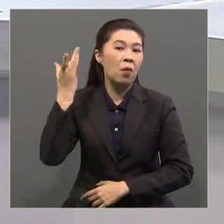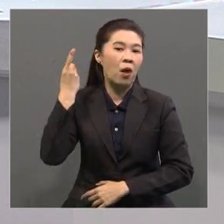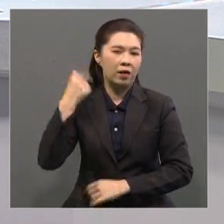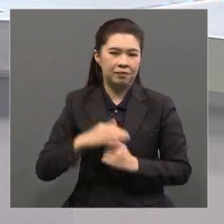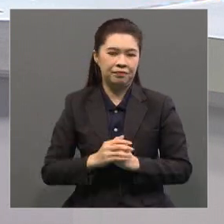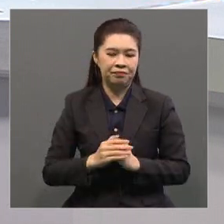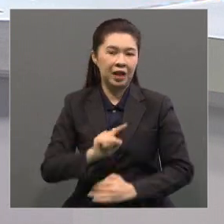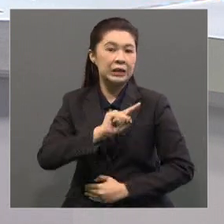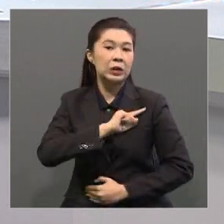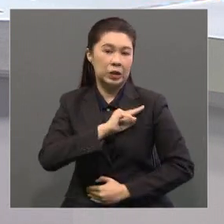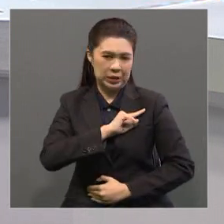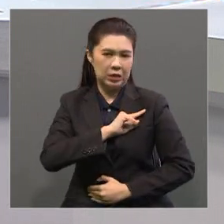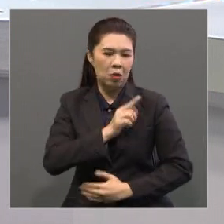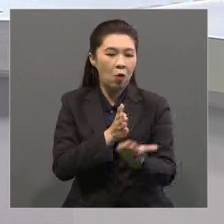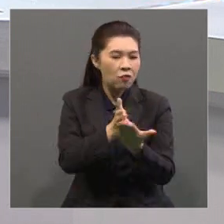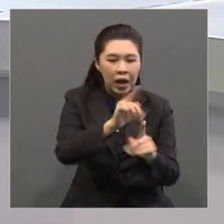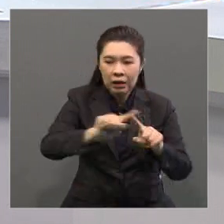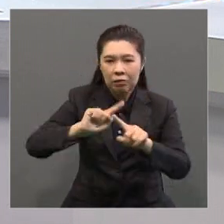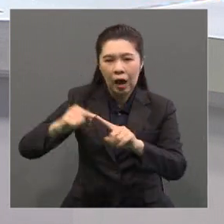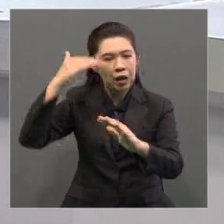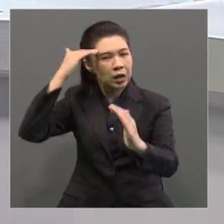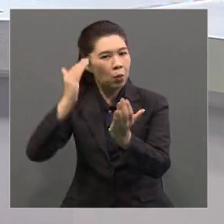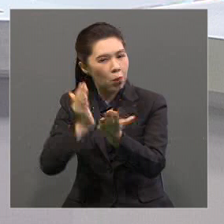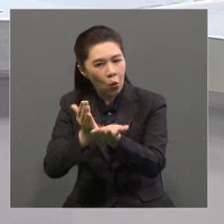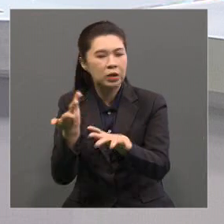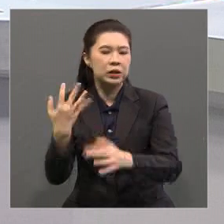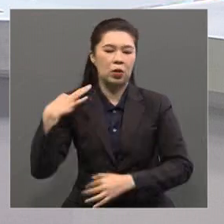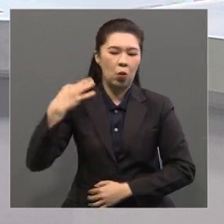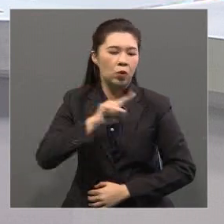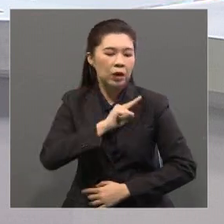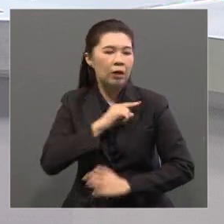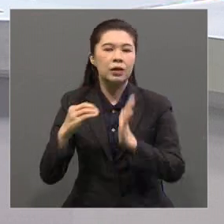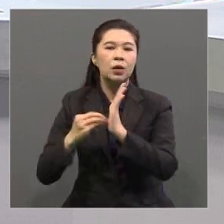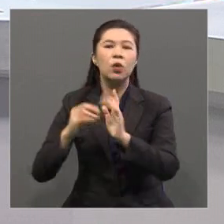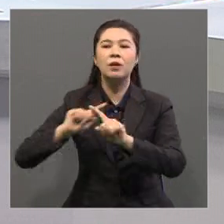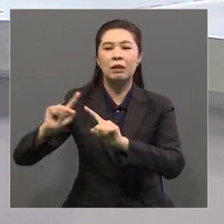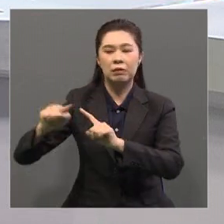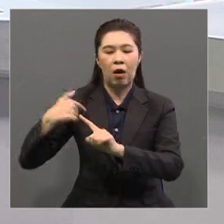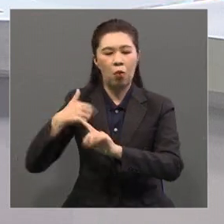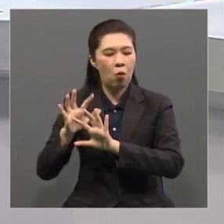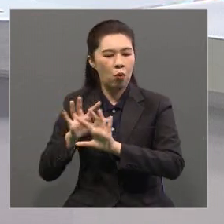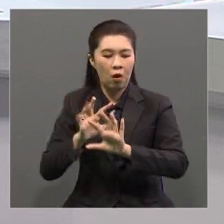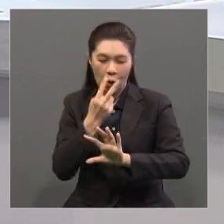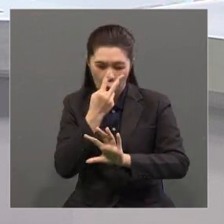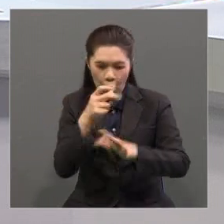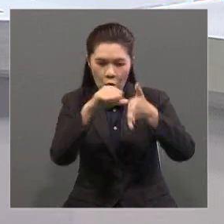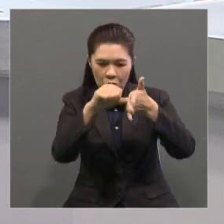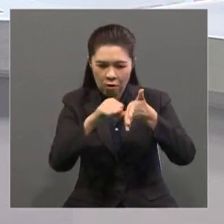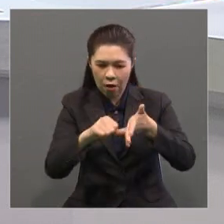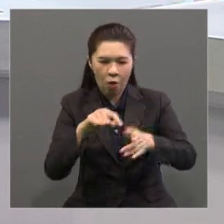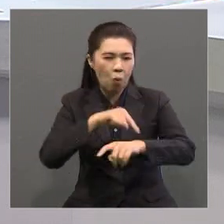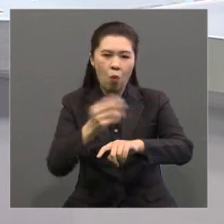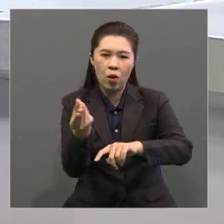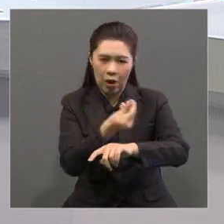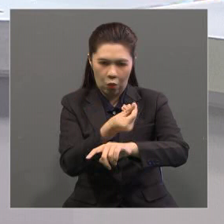หน้าที่เจ้าหน้าที่ของเราทุกฝ่ายทั้งตำรวจทั้งเจ้าหน้าที่ที่เกี่ยวข้องของกทมด้วยเนี่ยเขาคลี่คลายสถานการณ์ได้อย่างรวดเร็วมาก